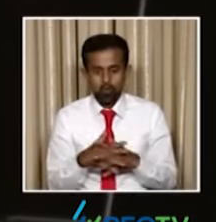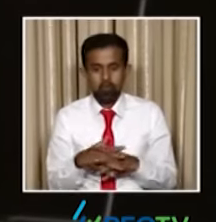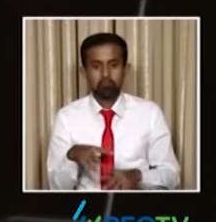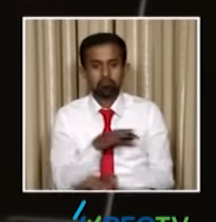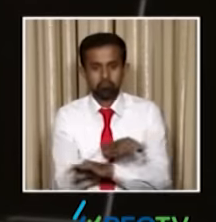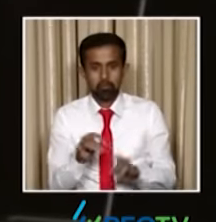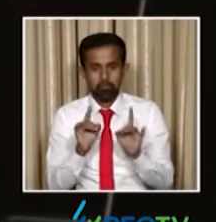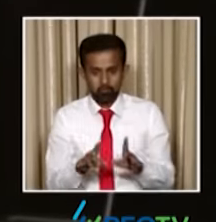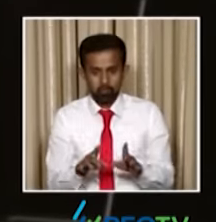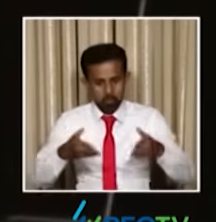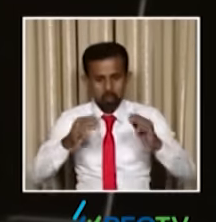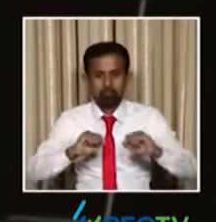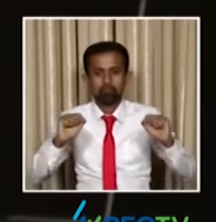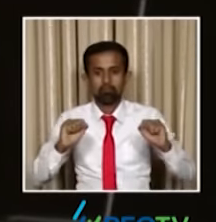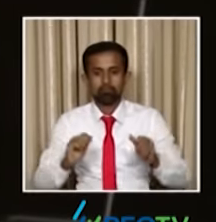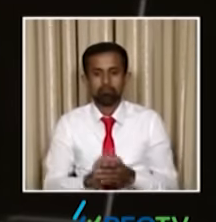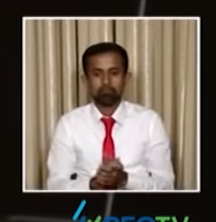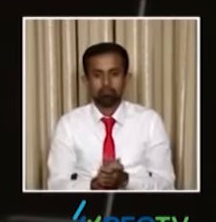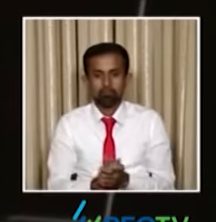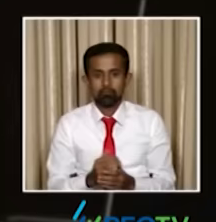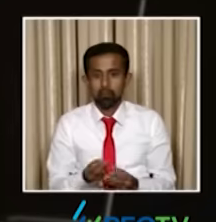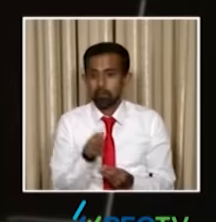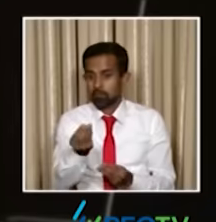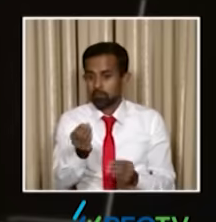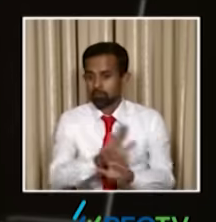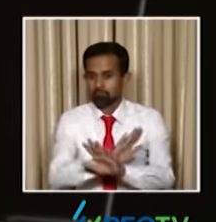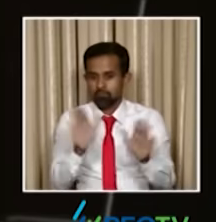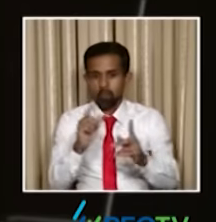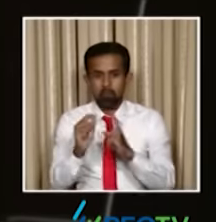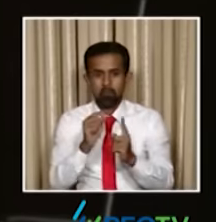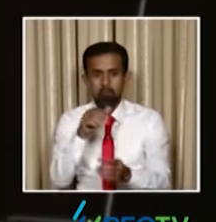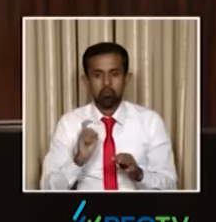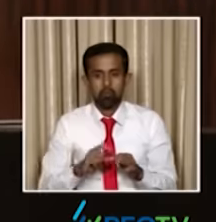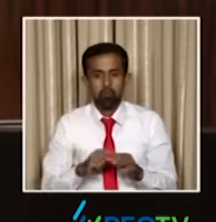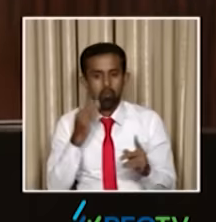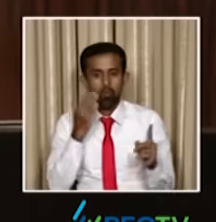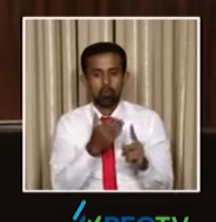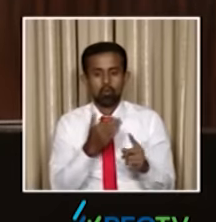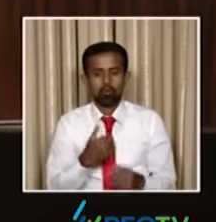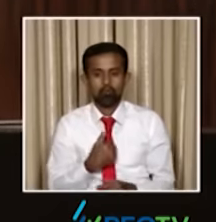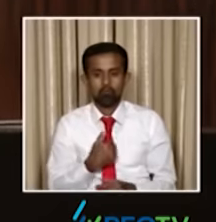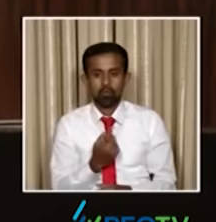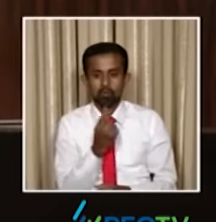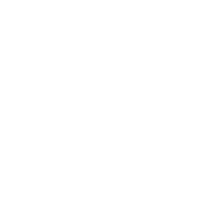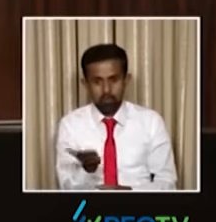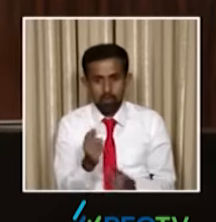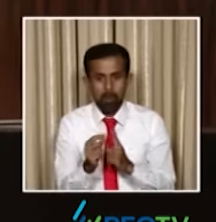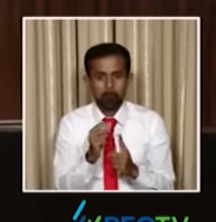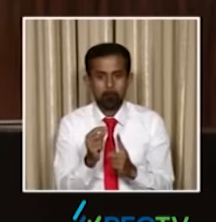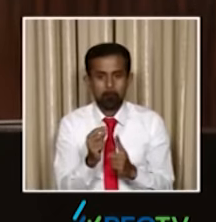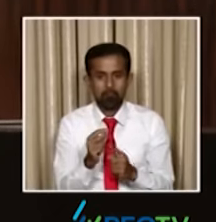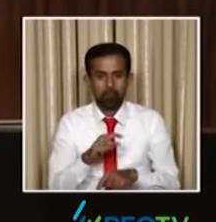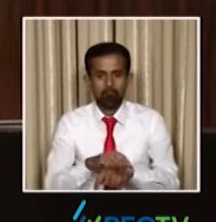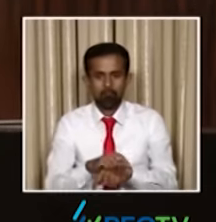ගන්නවා මේ මන්ත්‍රීවරයාට විරුද්ධව මේව කරන්න මම ඉඩ දෙන්නේ නැහැ මේ පාර්ලිමේන්තුව තුල නැවත නැවත මා ඉල්ලා සිටිනවා පාර්ලිමේන්තුව